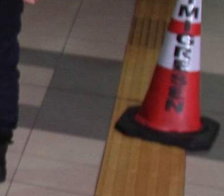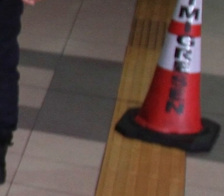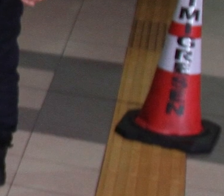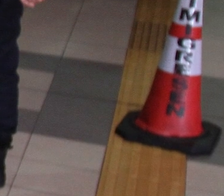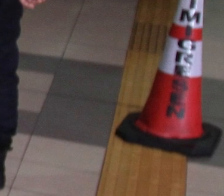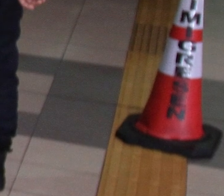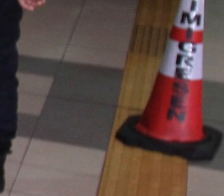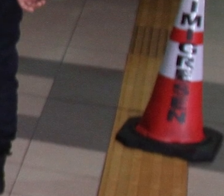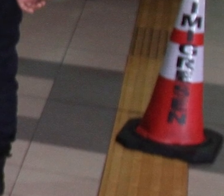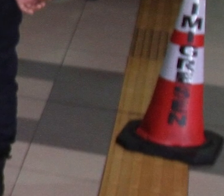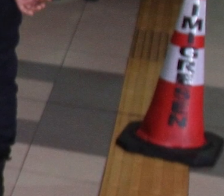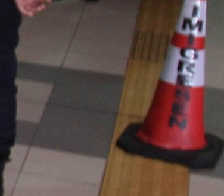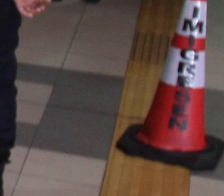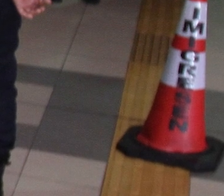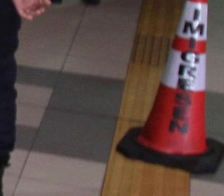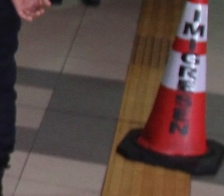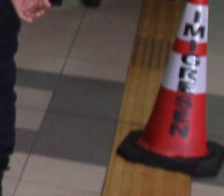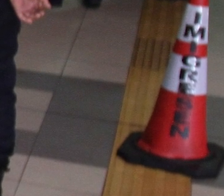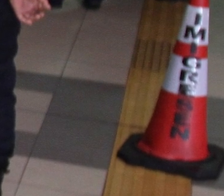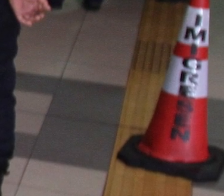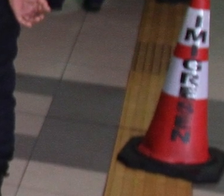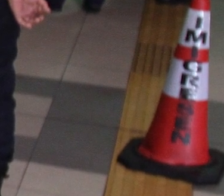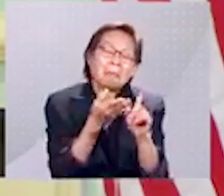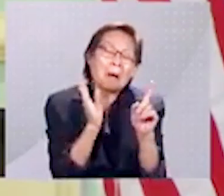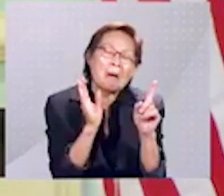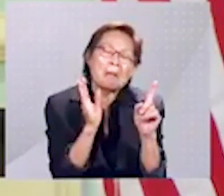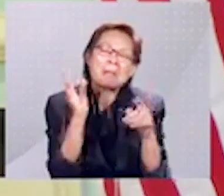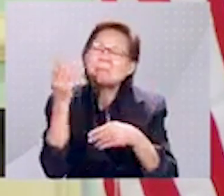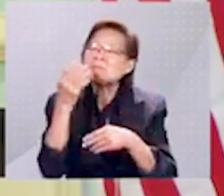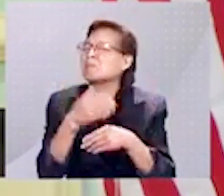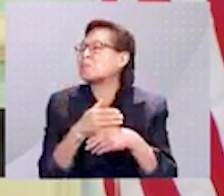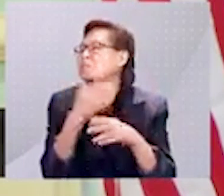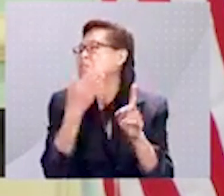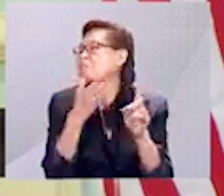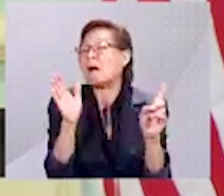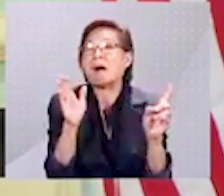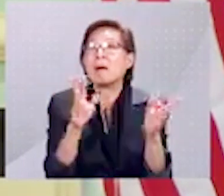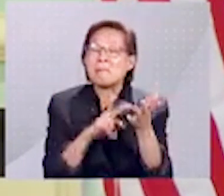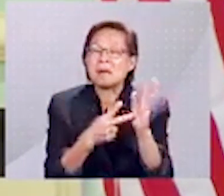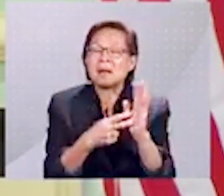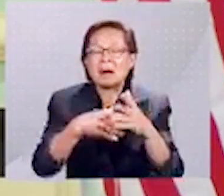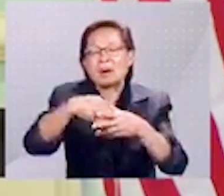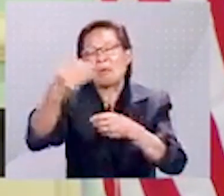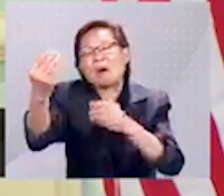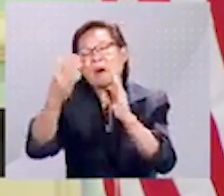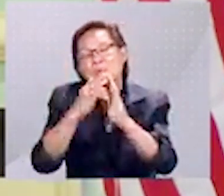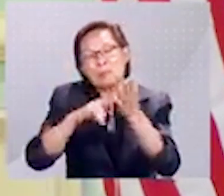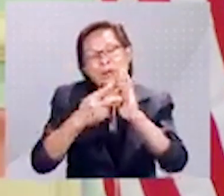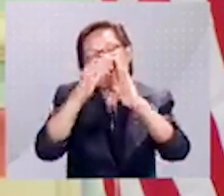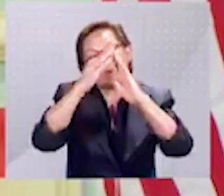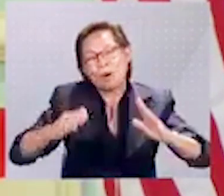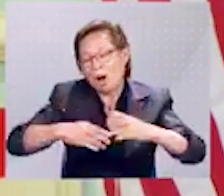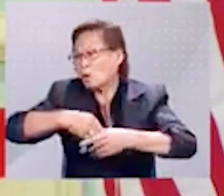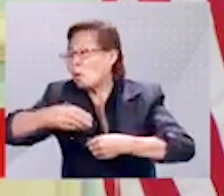ditegaskan, mana-mana individu yang mengingkari proses kuarantin wajib, maknanya keluar daripada rumah. Sebenarnya